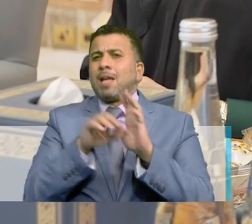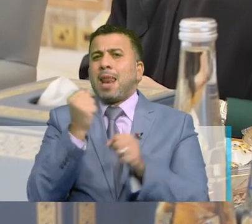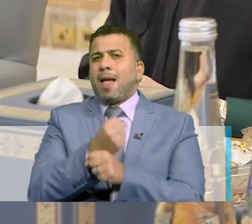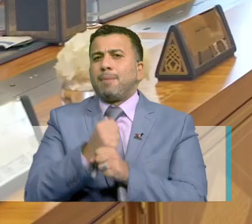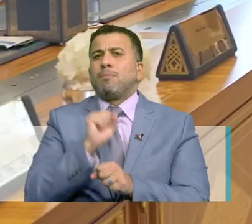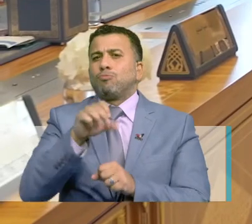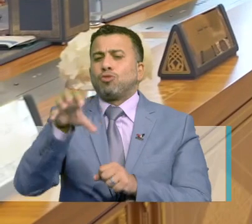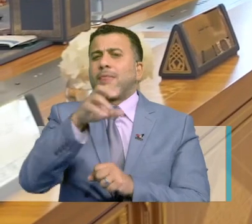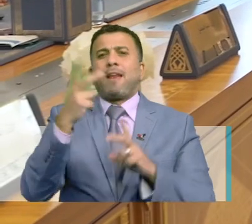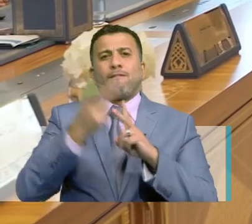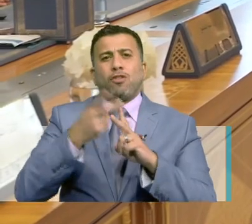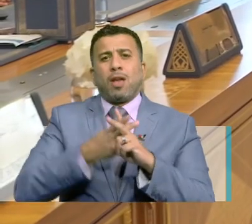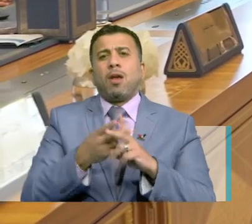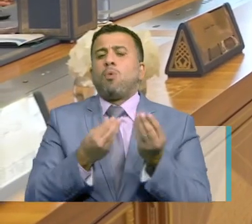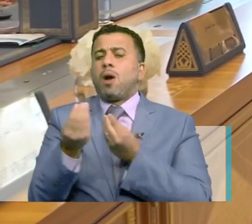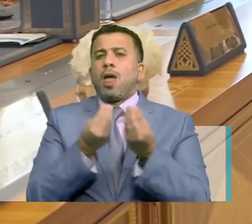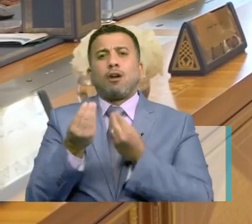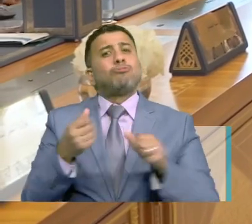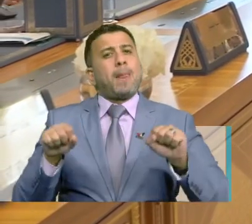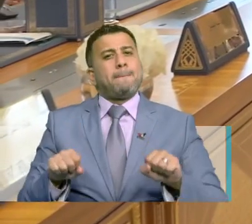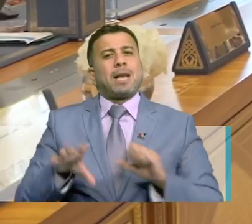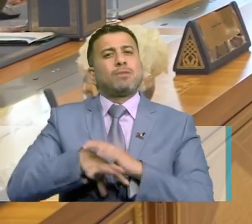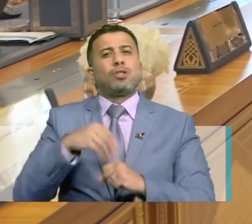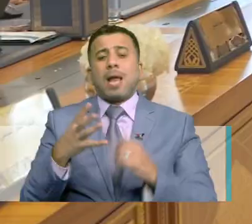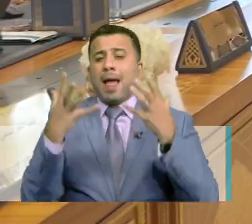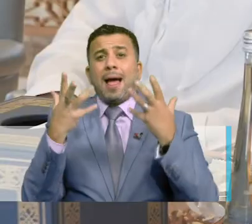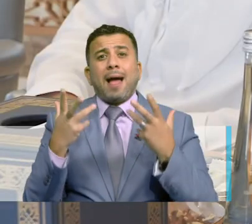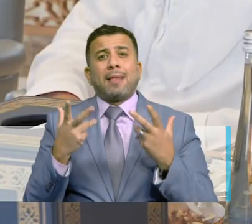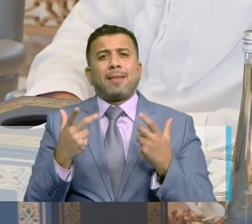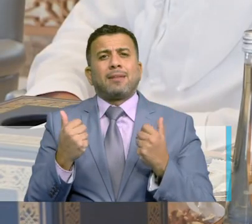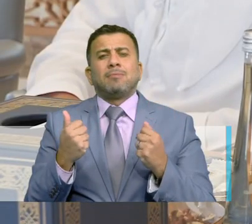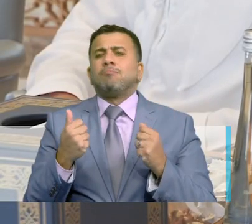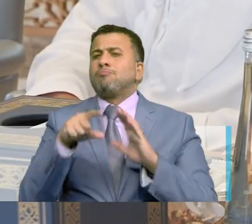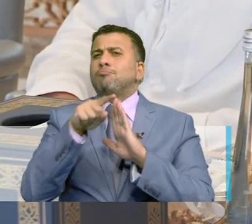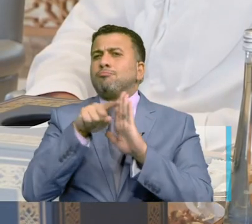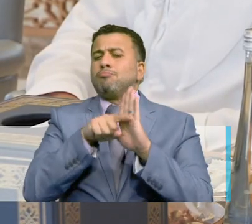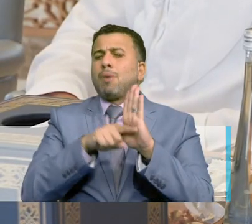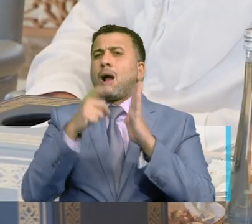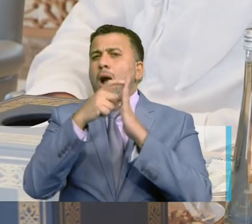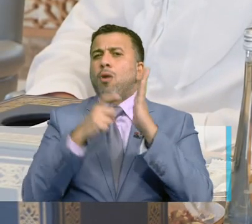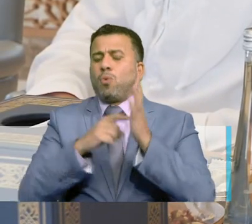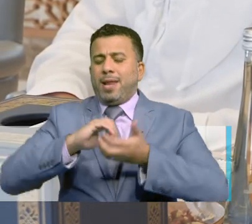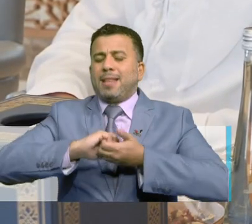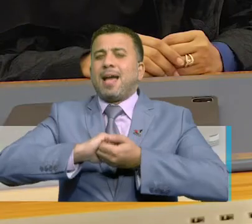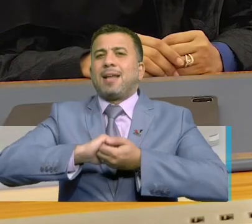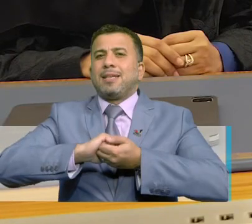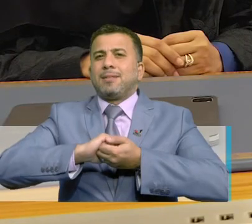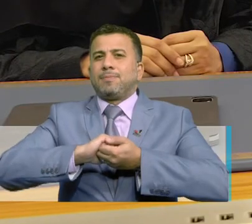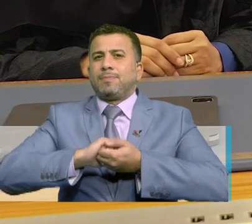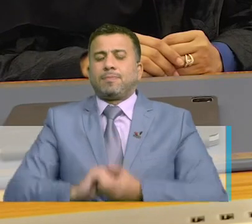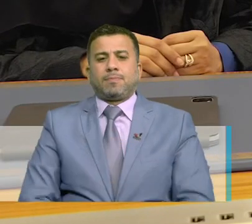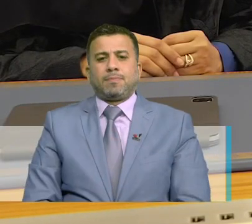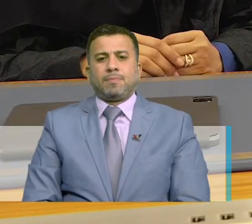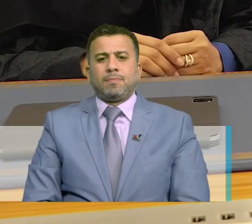شؤون العاملين في المنشات الفندقيه كما نقش المجلس مشاريع اعدادي عدد من القوانين الاتحاد